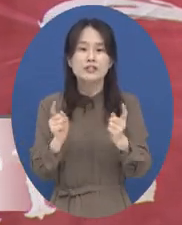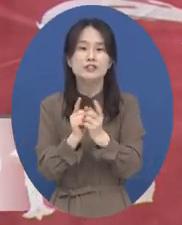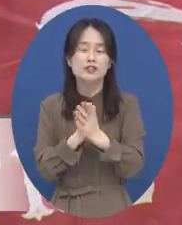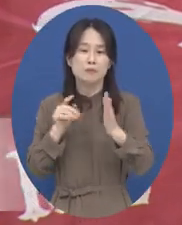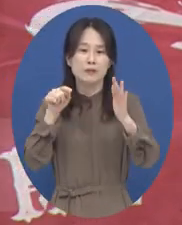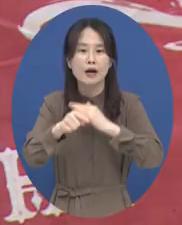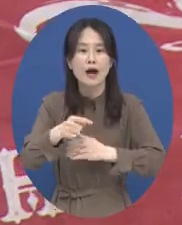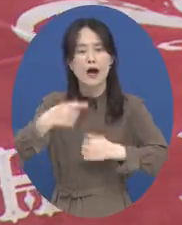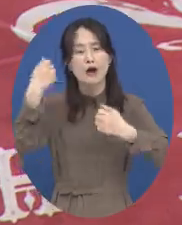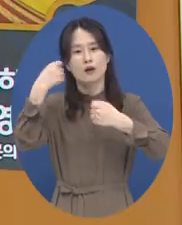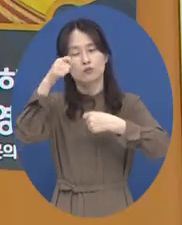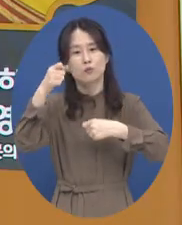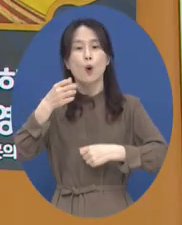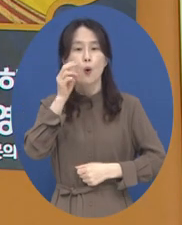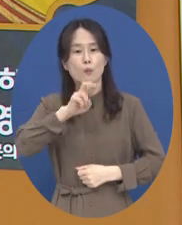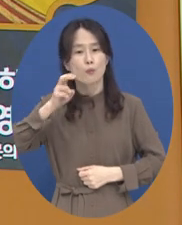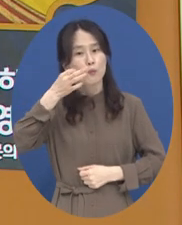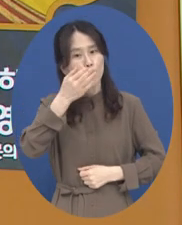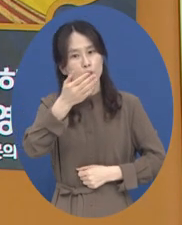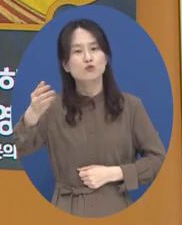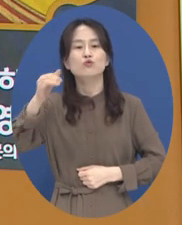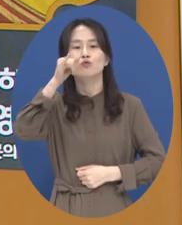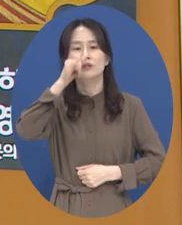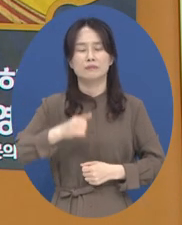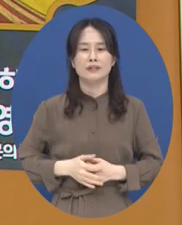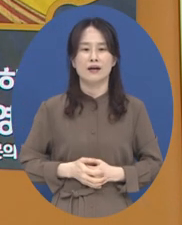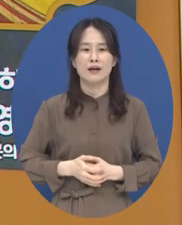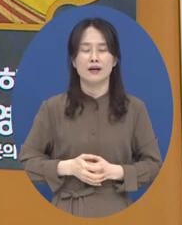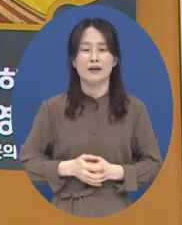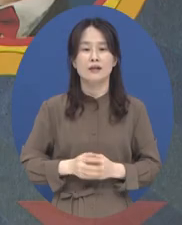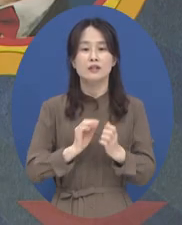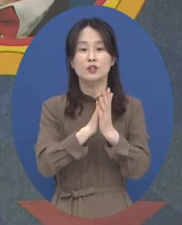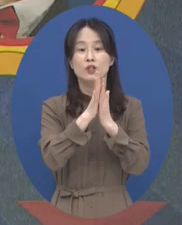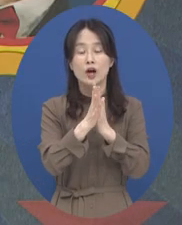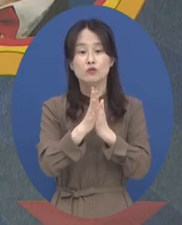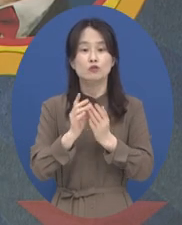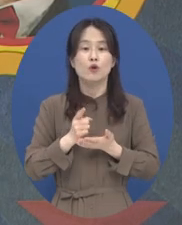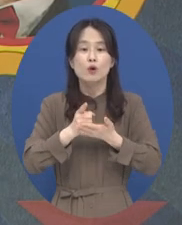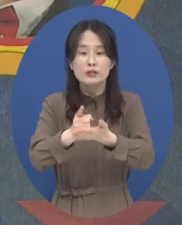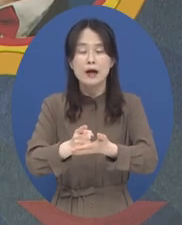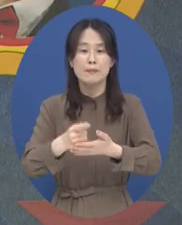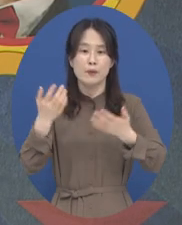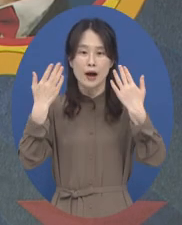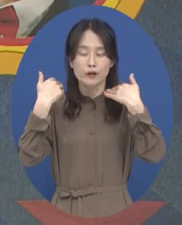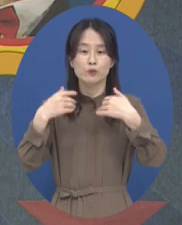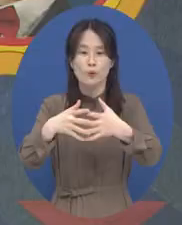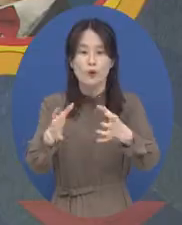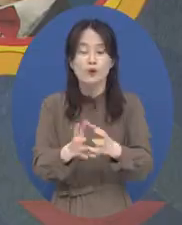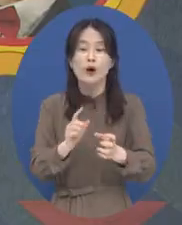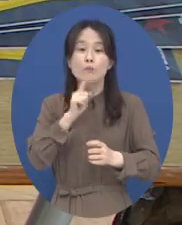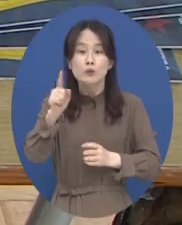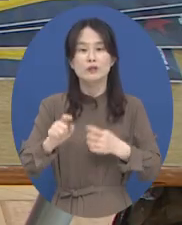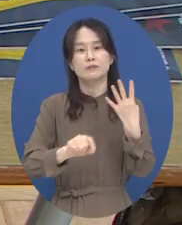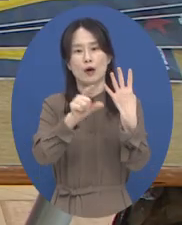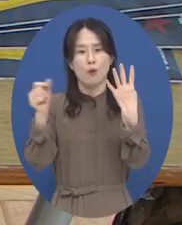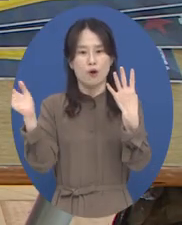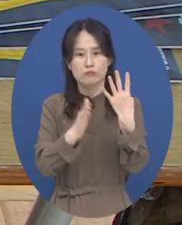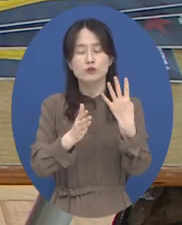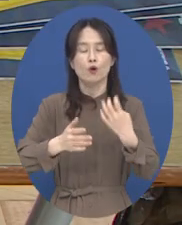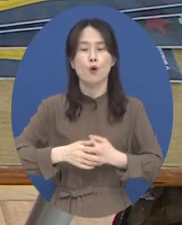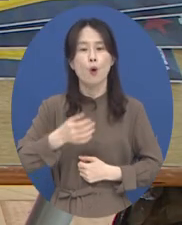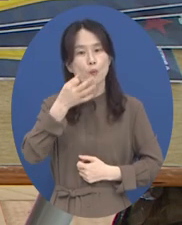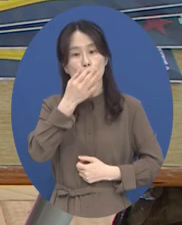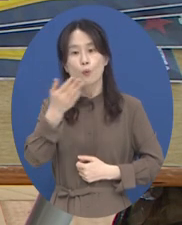선보이는 프로그램입니다. 경기도 평생교육진흥원은 선착순으로 참여할 기관과 학교를 모집해 4월부터 공연을 진행